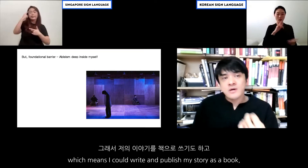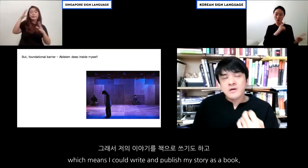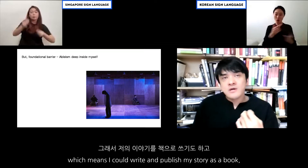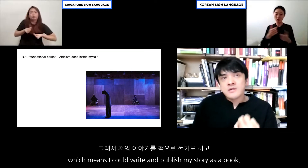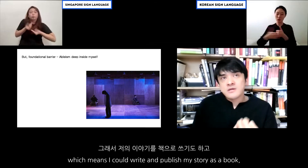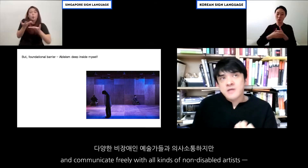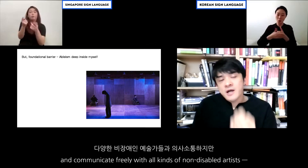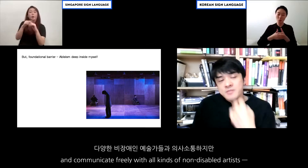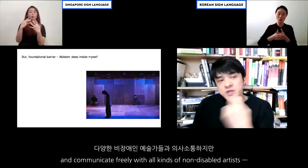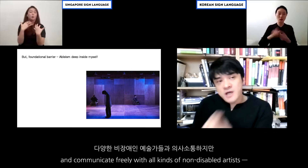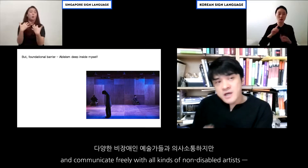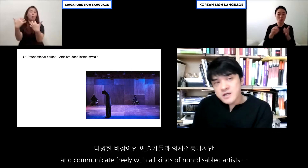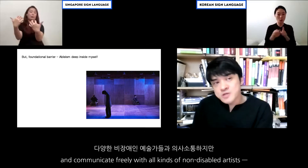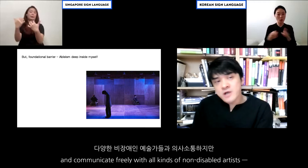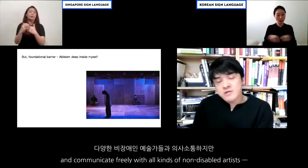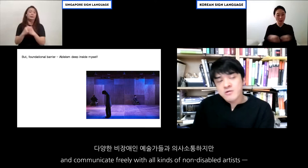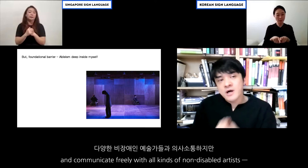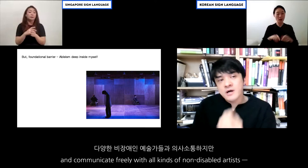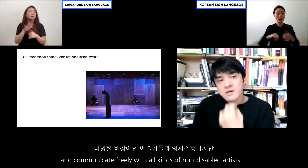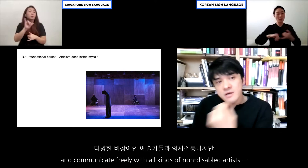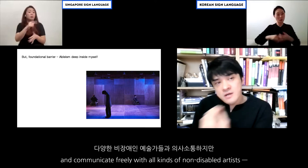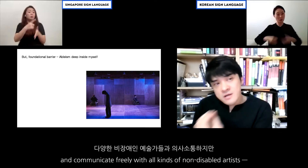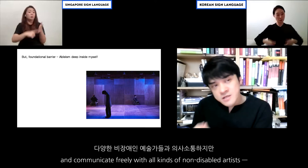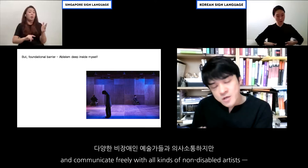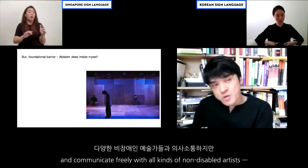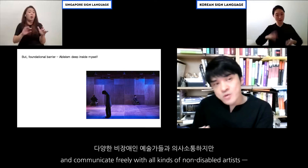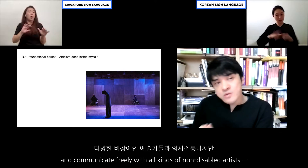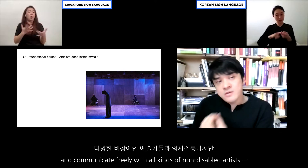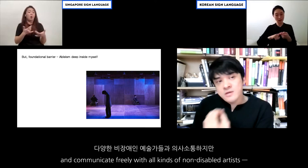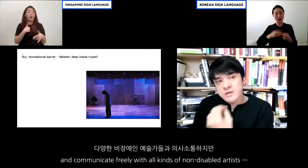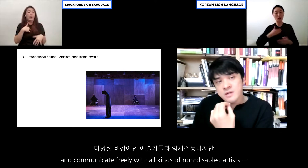하고 다양한 비장애인 예술가들과